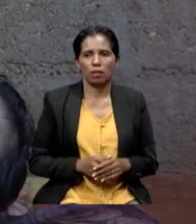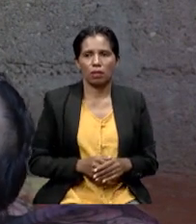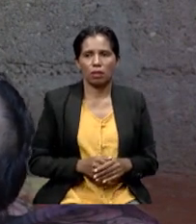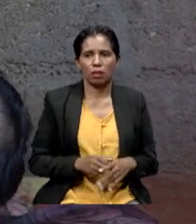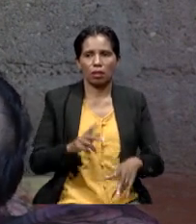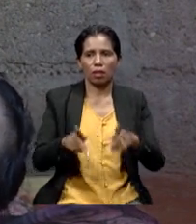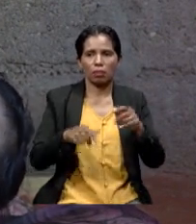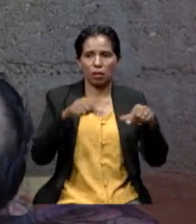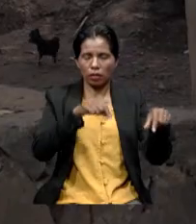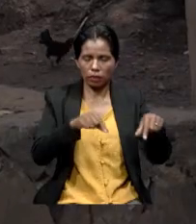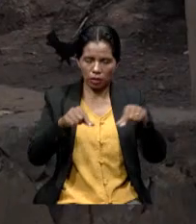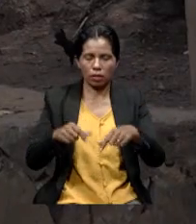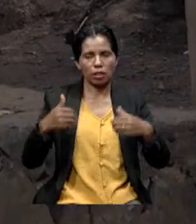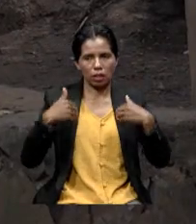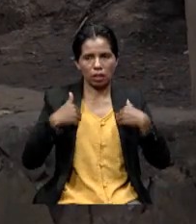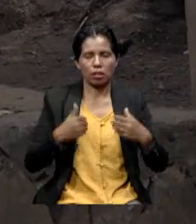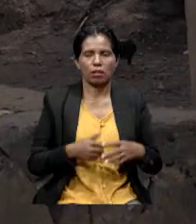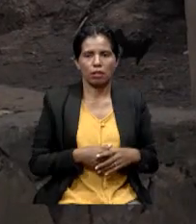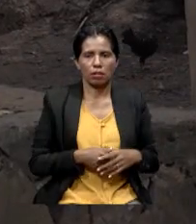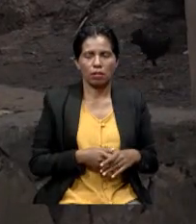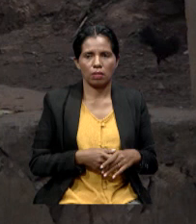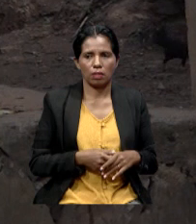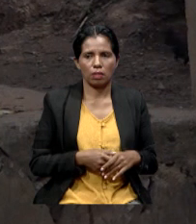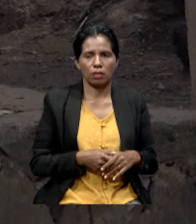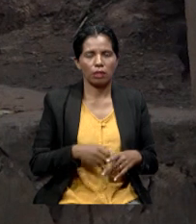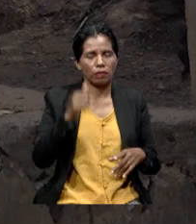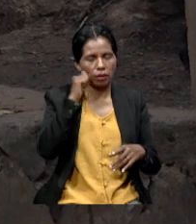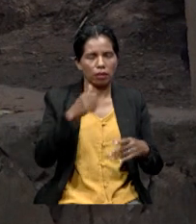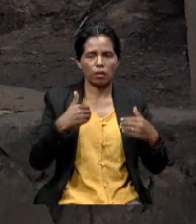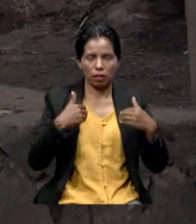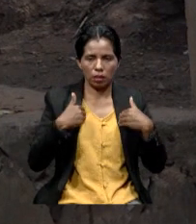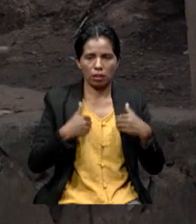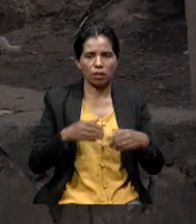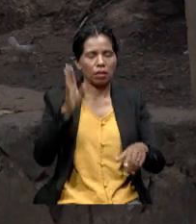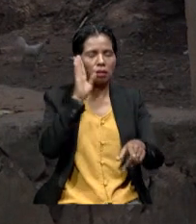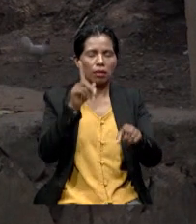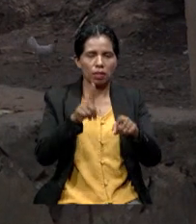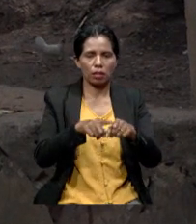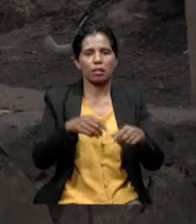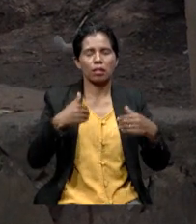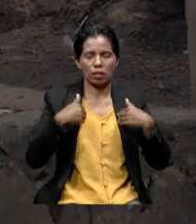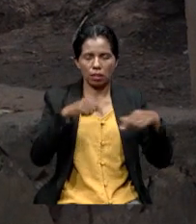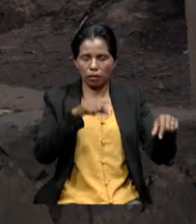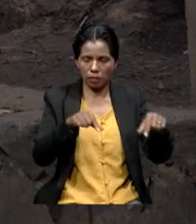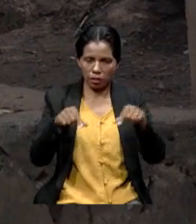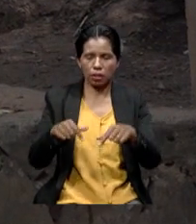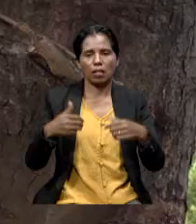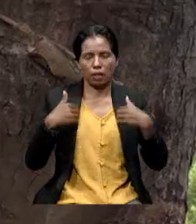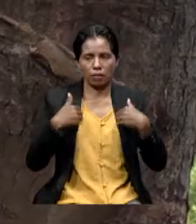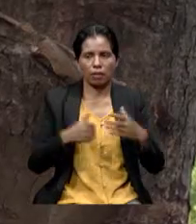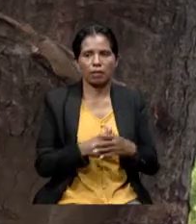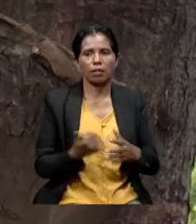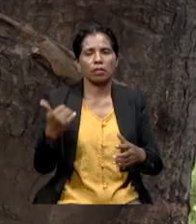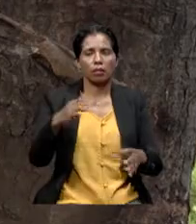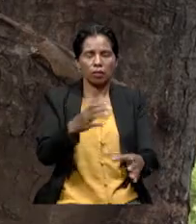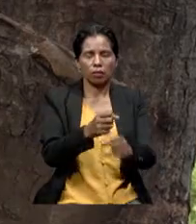yang ni defensi iya ga. Dia iya. Alim fiatu dah leten dia ni bi ni oang dah defensi keraik ni. Tapi sirah mai sirah